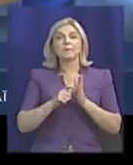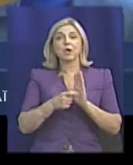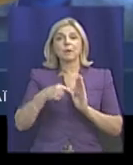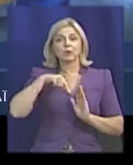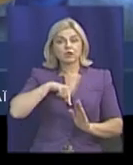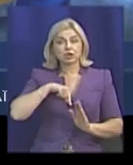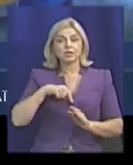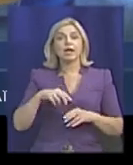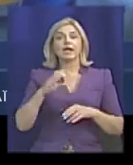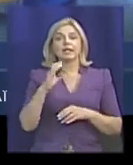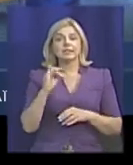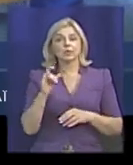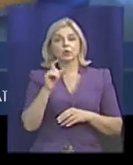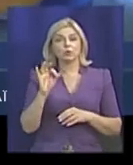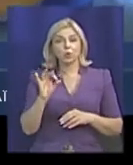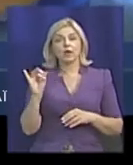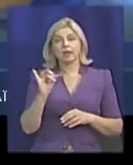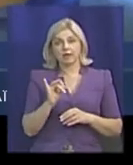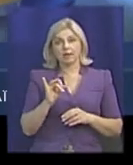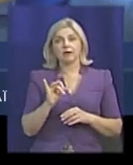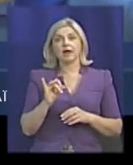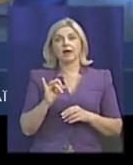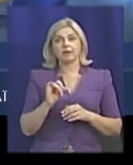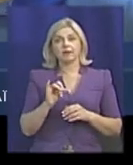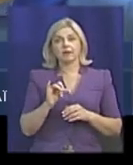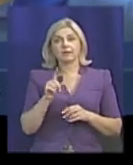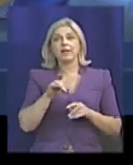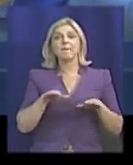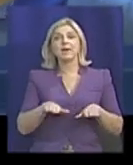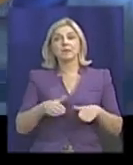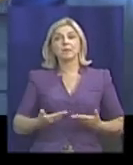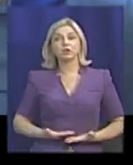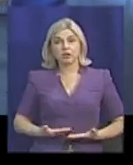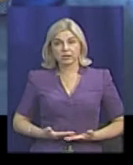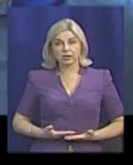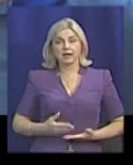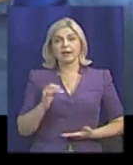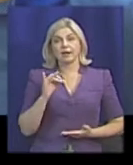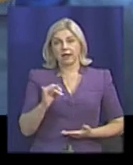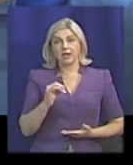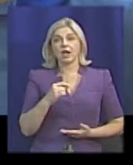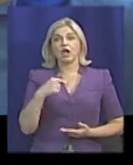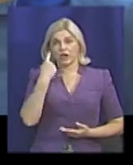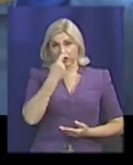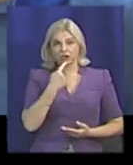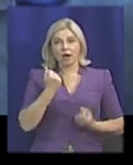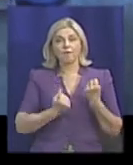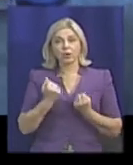приміщенні слідчого ізолятору, так і за місцем мешкання та в приватному